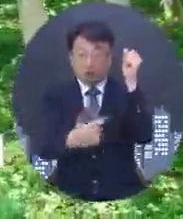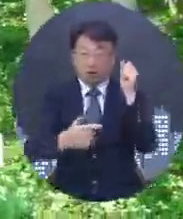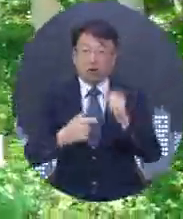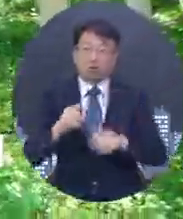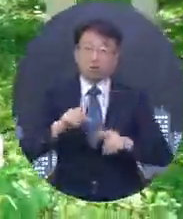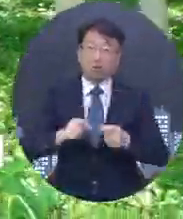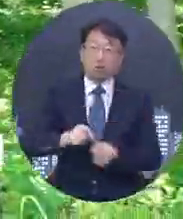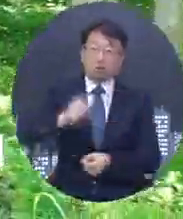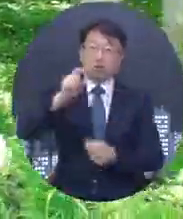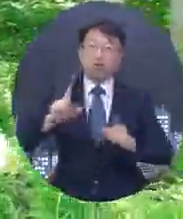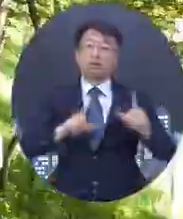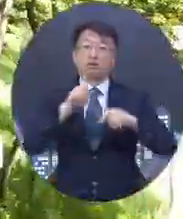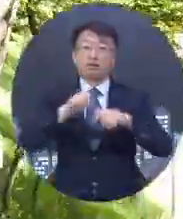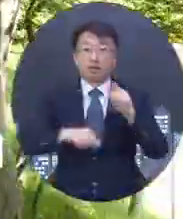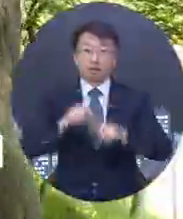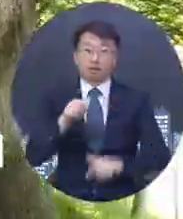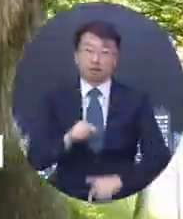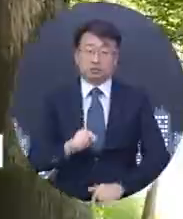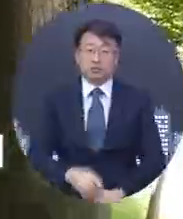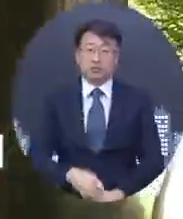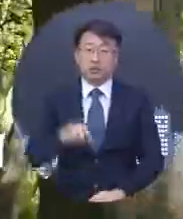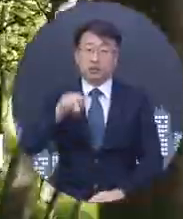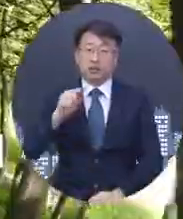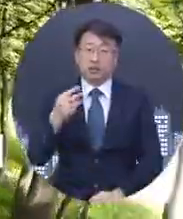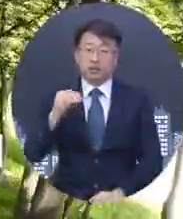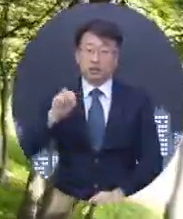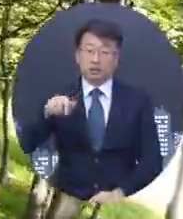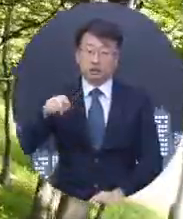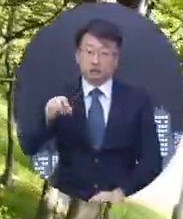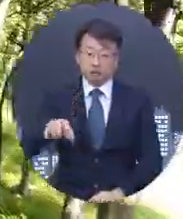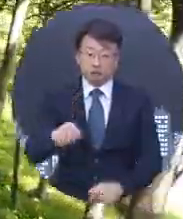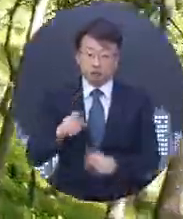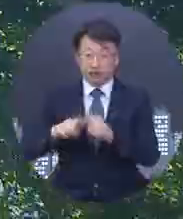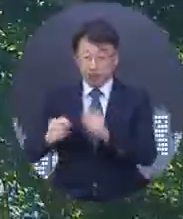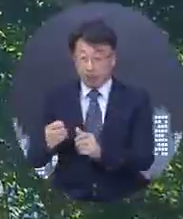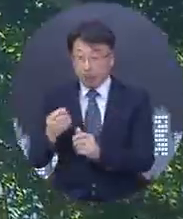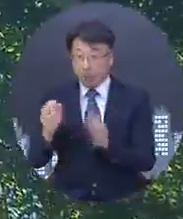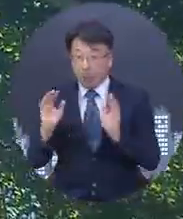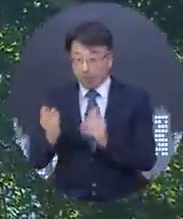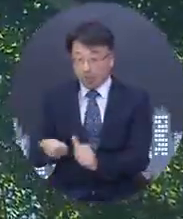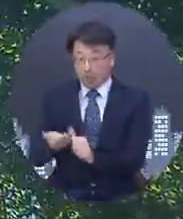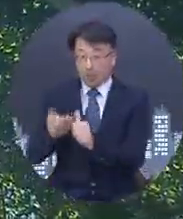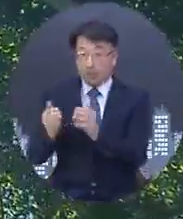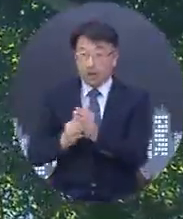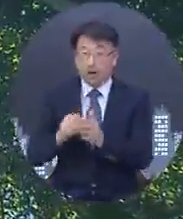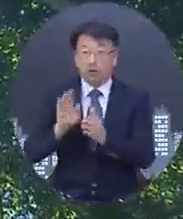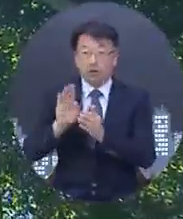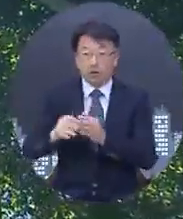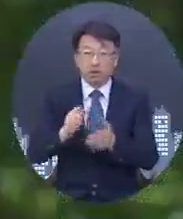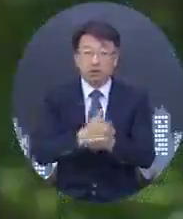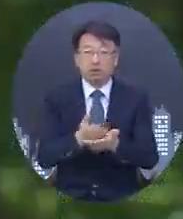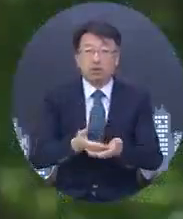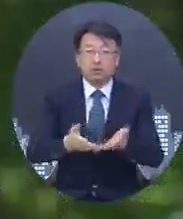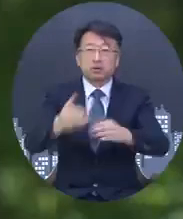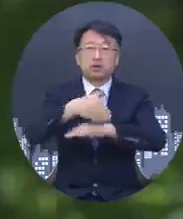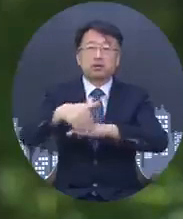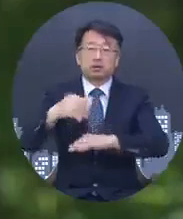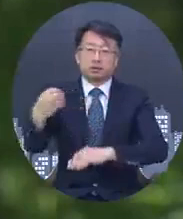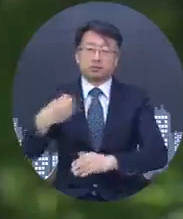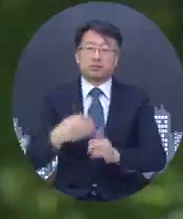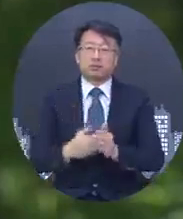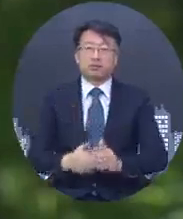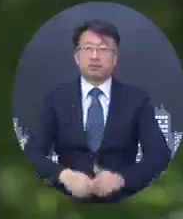다양한 매력의 푸조나무. 산림청은 육림과 함께 기능성 물질 연구도 할 계획입니다. MBC 뉴스